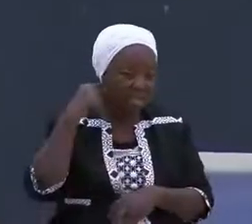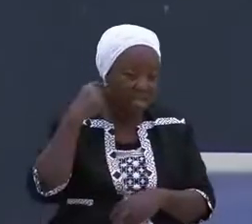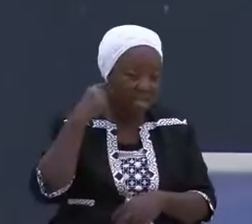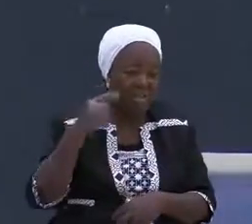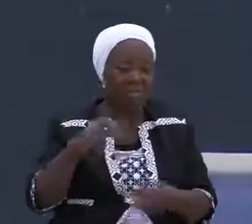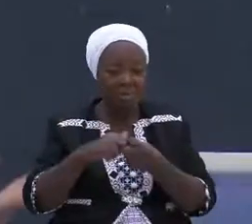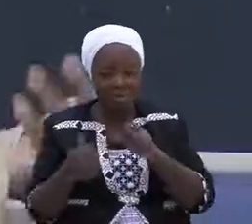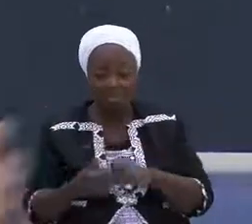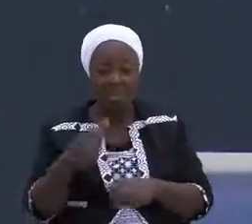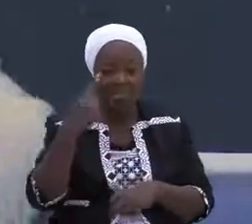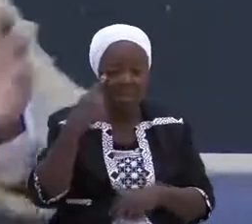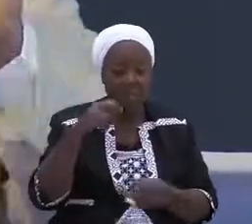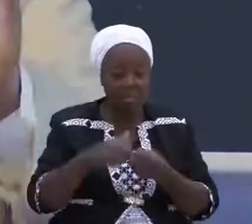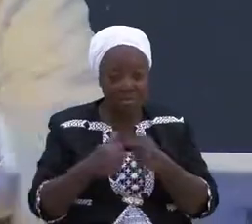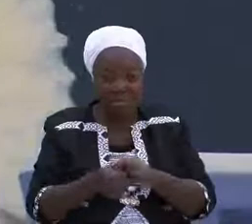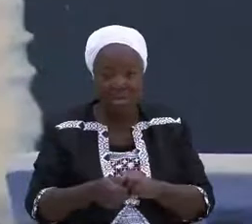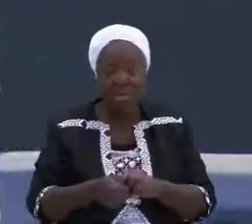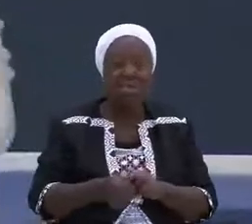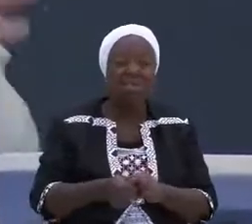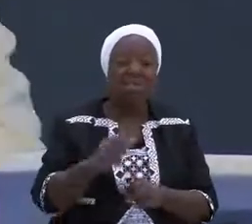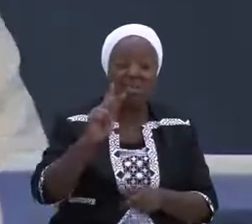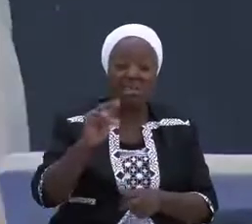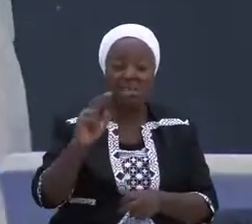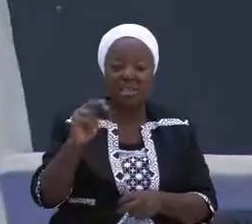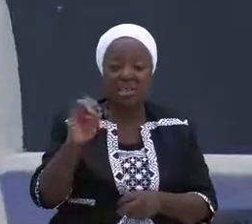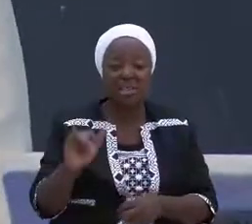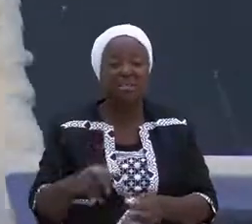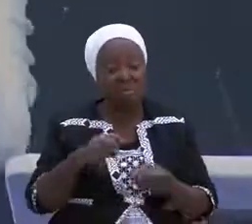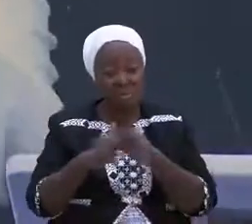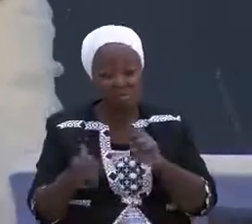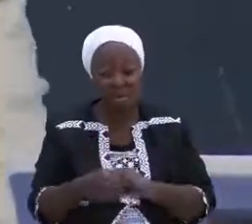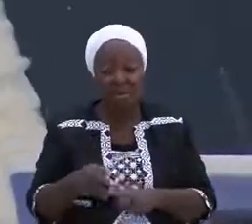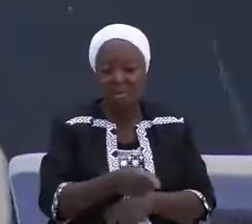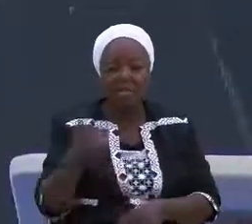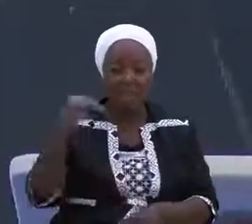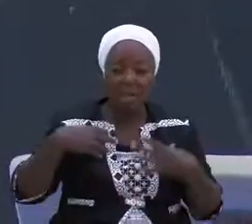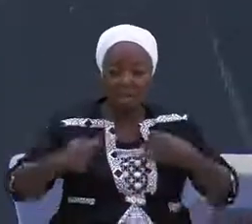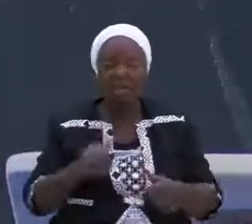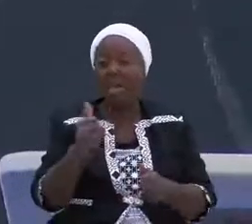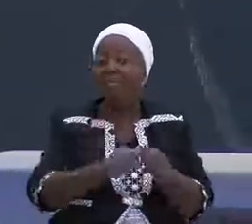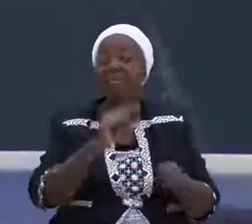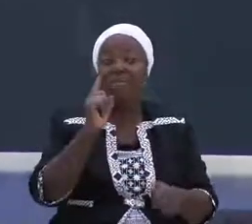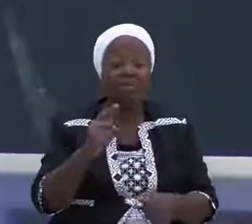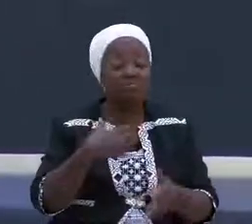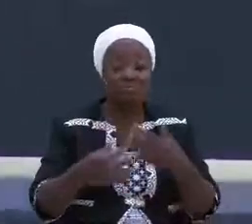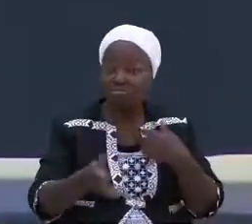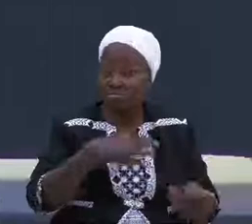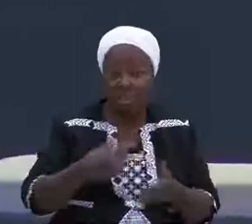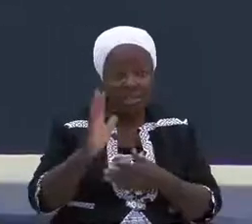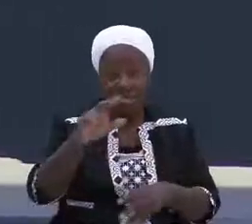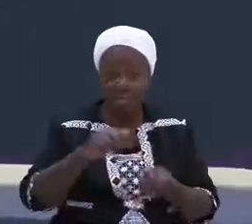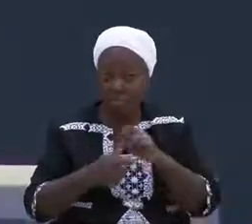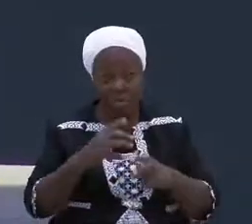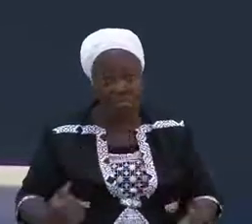oreilles, problème de foie, problème de rein, il fait tous guérir. Quel que soit ton problème, ton